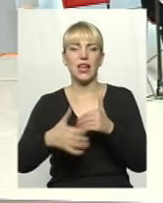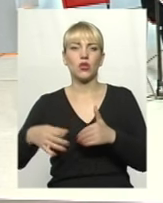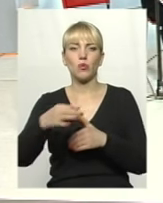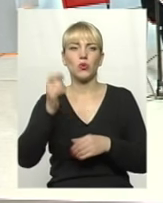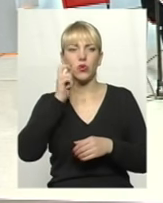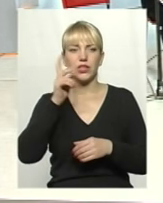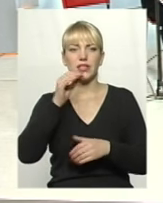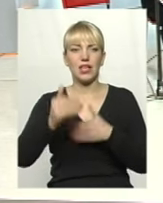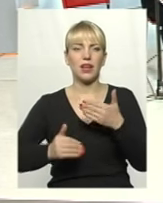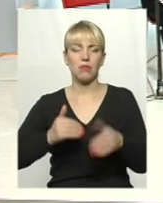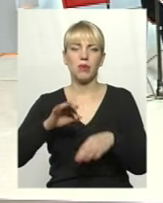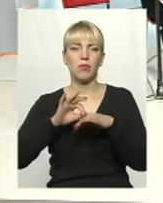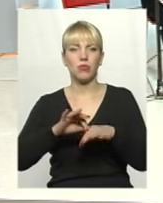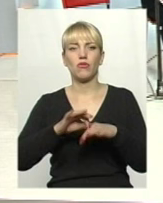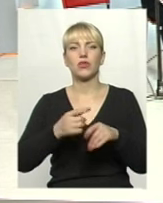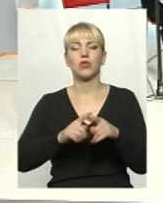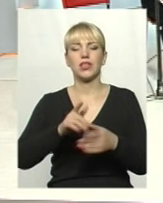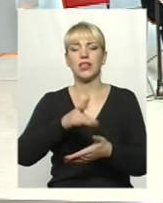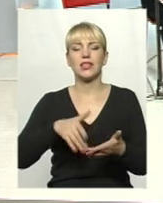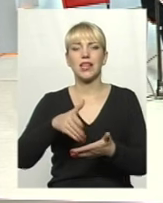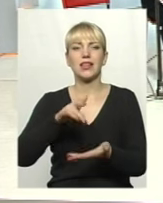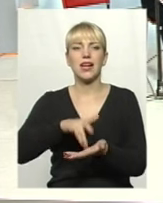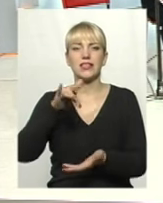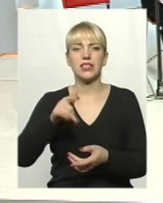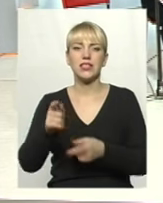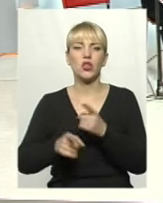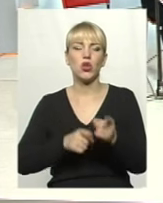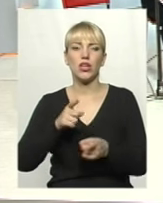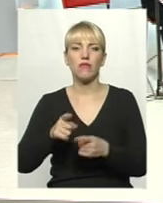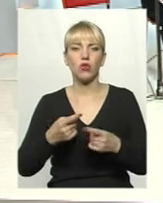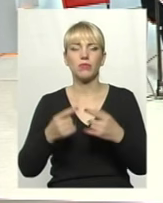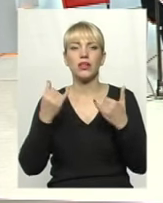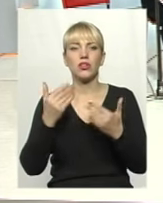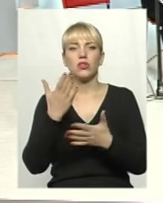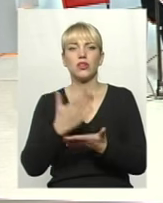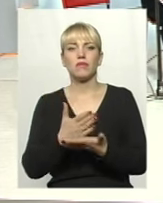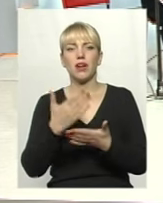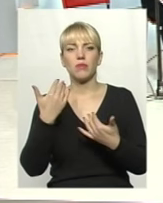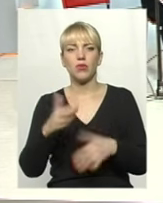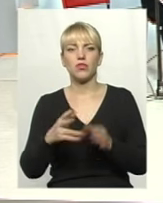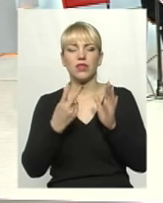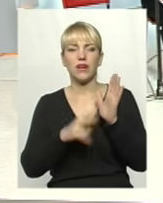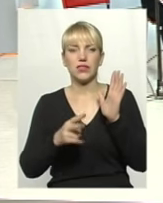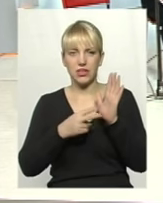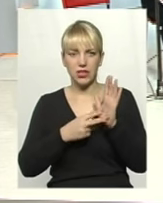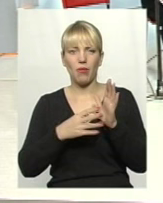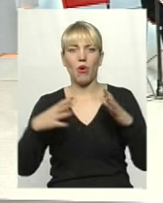за темпами проведення тієї децентралізаційної реформи. На сьогодні вже маємо скільки? 27